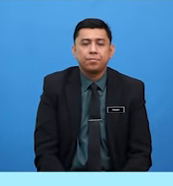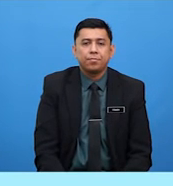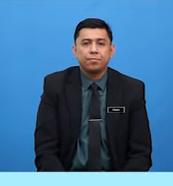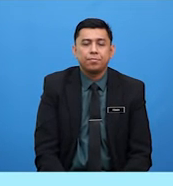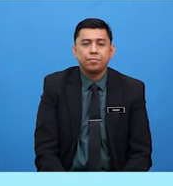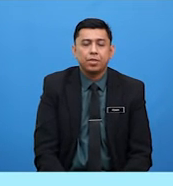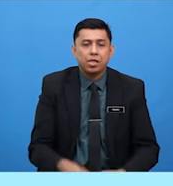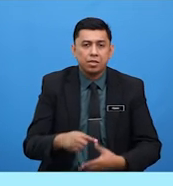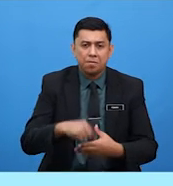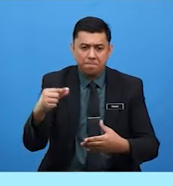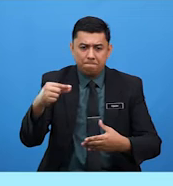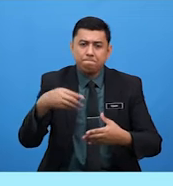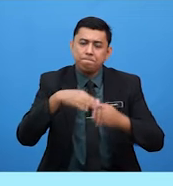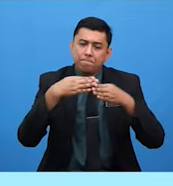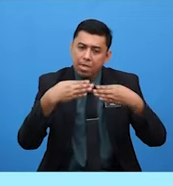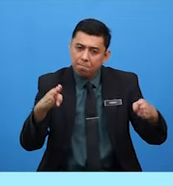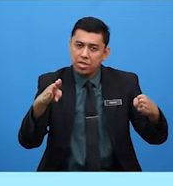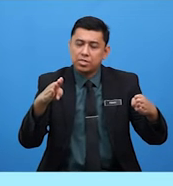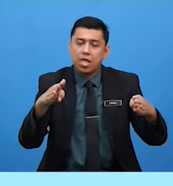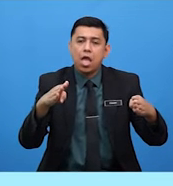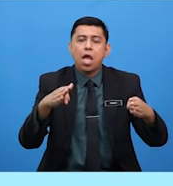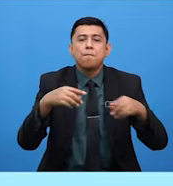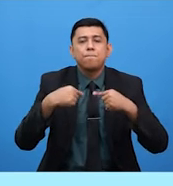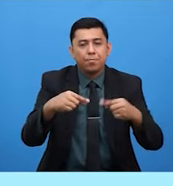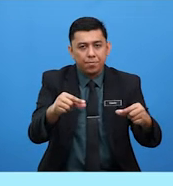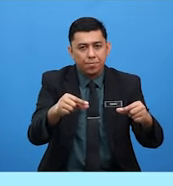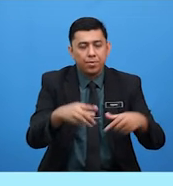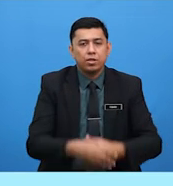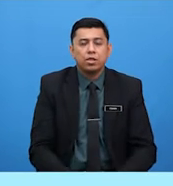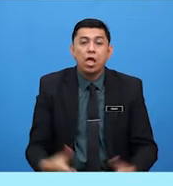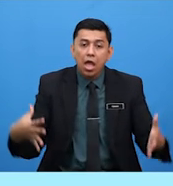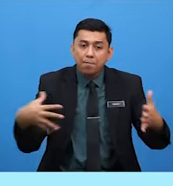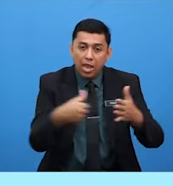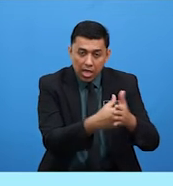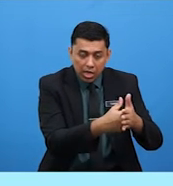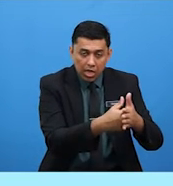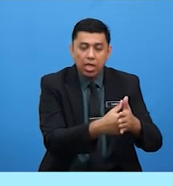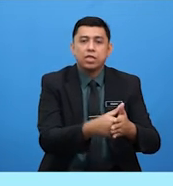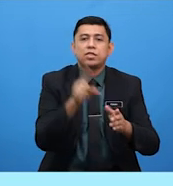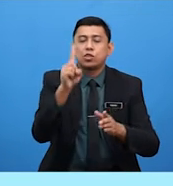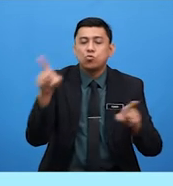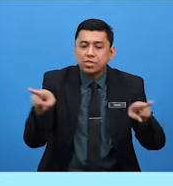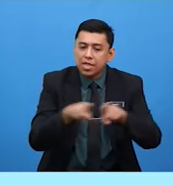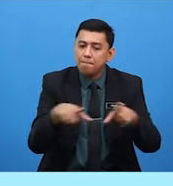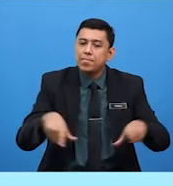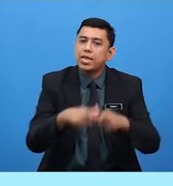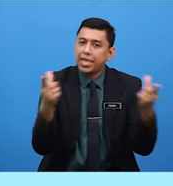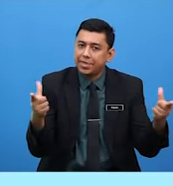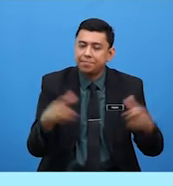Zarah-zarah gas bebas bergerak secara rawat dan berlanggar antara satu sama lain.